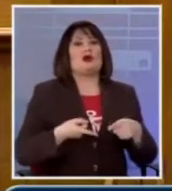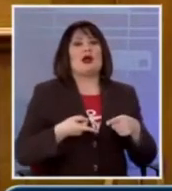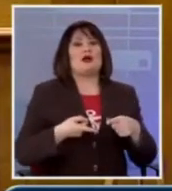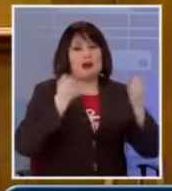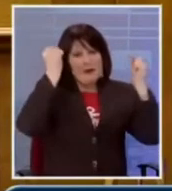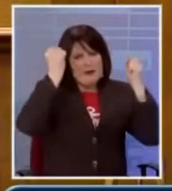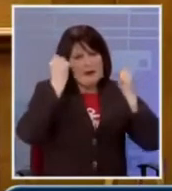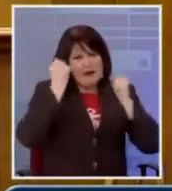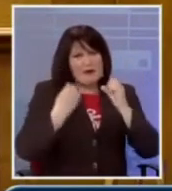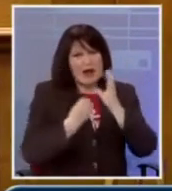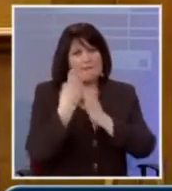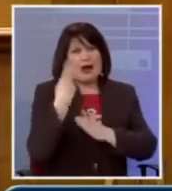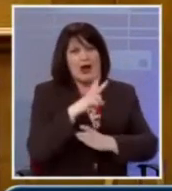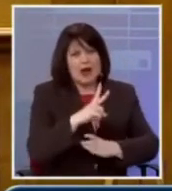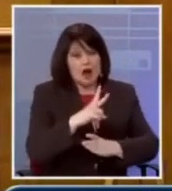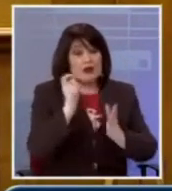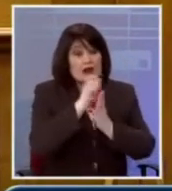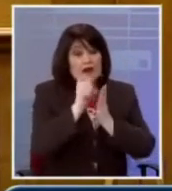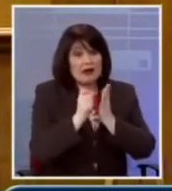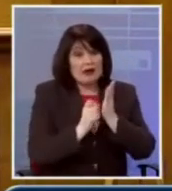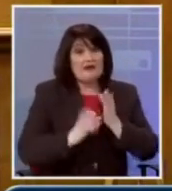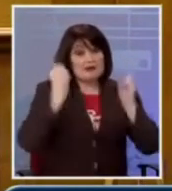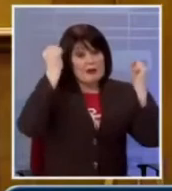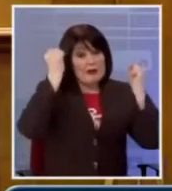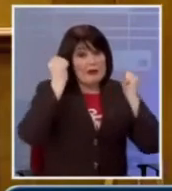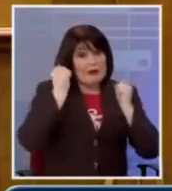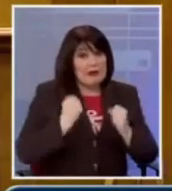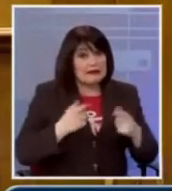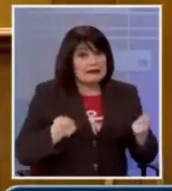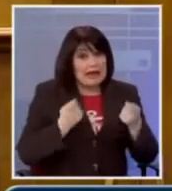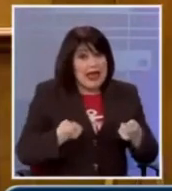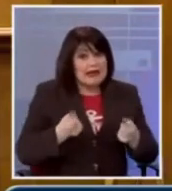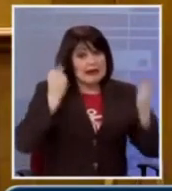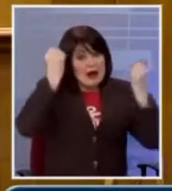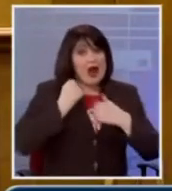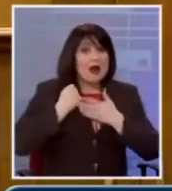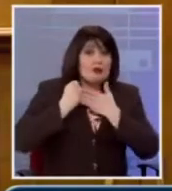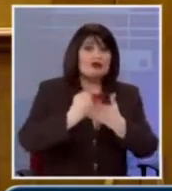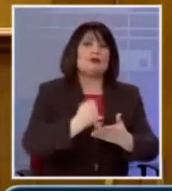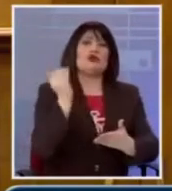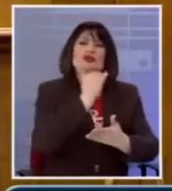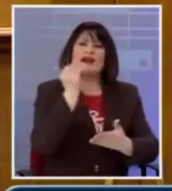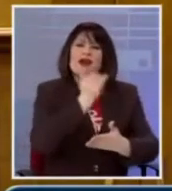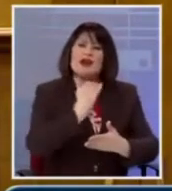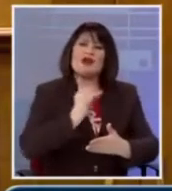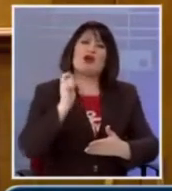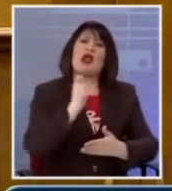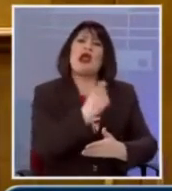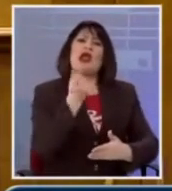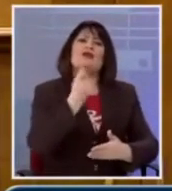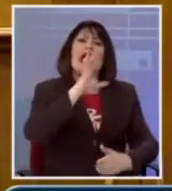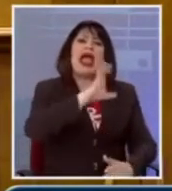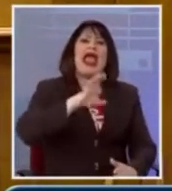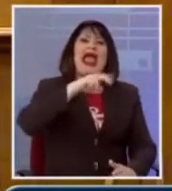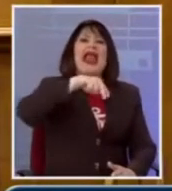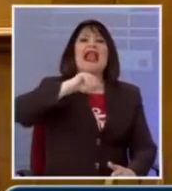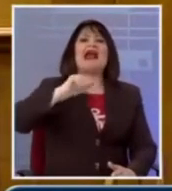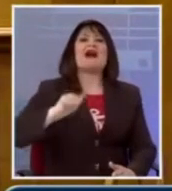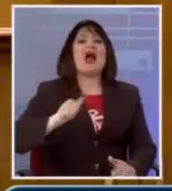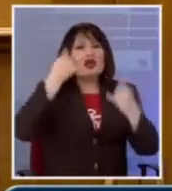παραγωγή του. Καταγράφουμε ήδη τις ζημιές και θα αποζημιώσουμε άμεσα με χρήματα του ΕΛΓΑ το